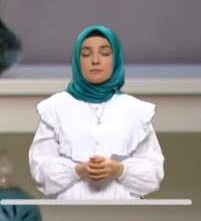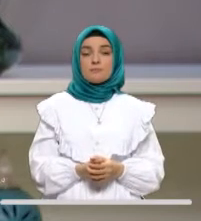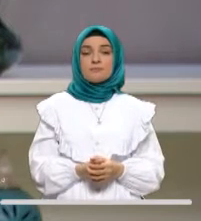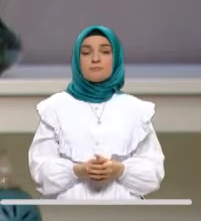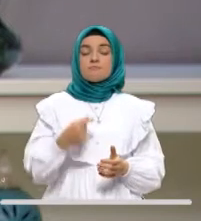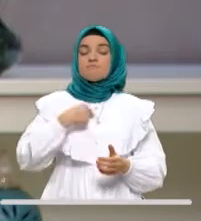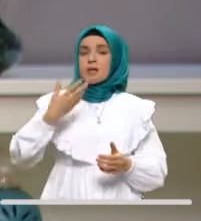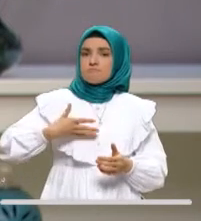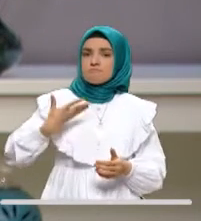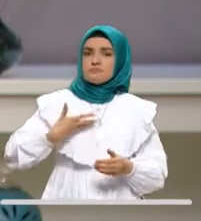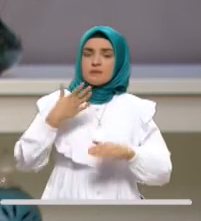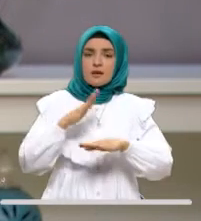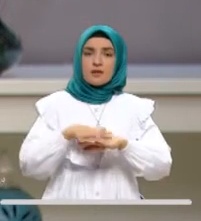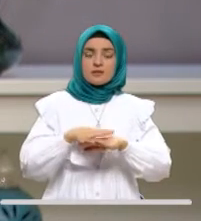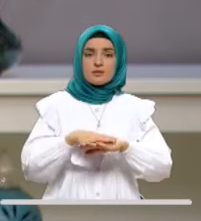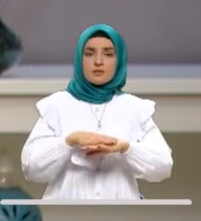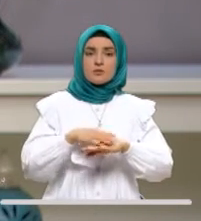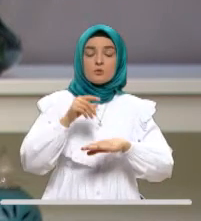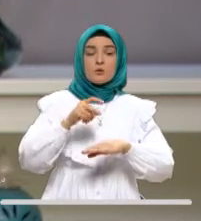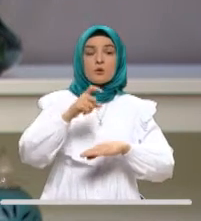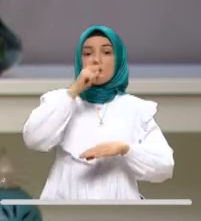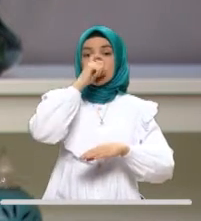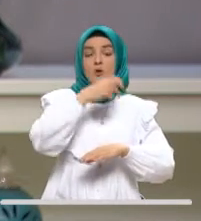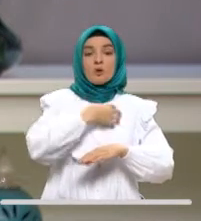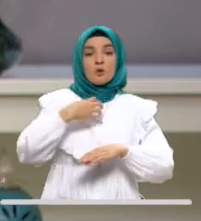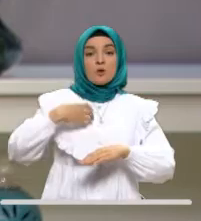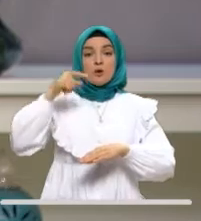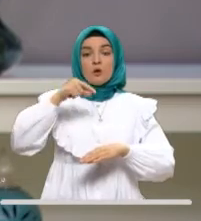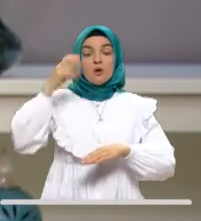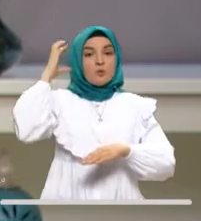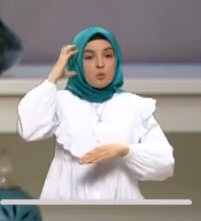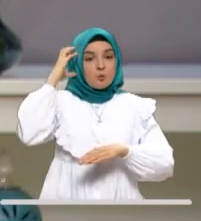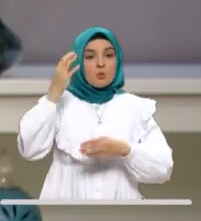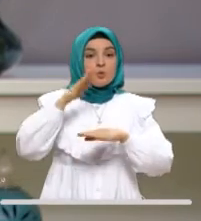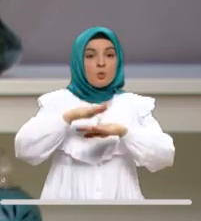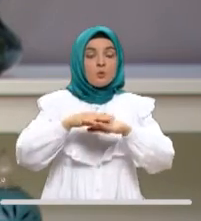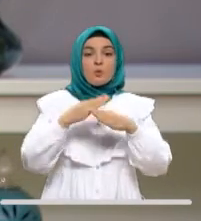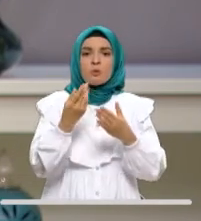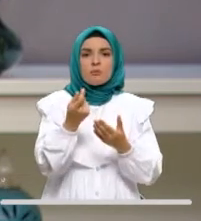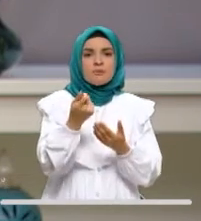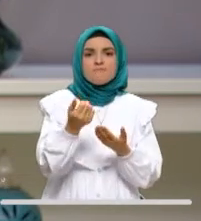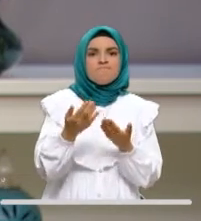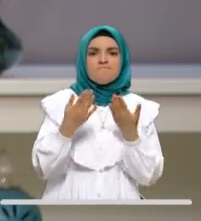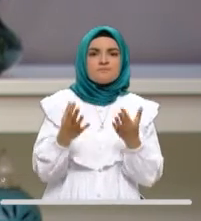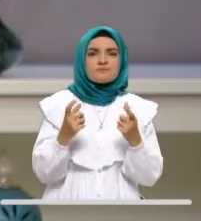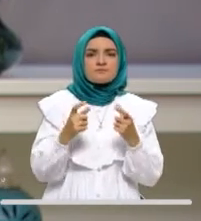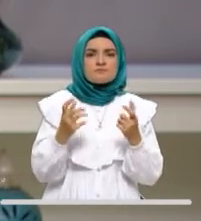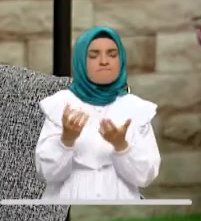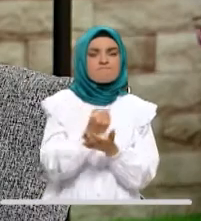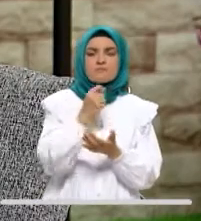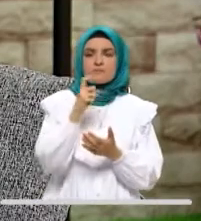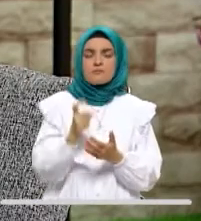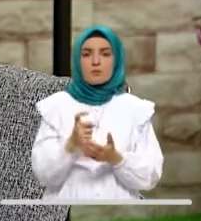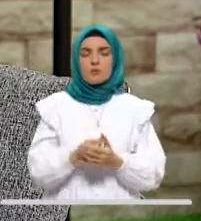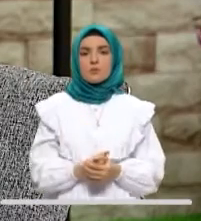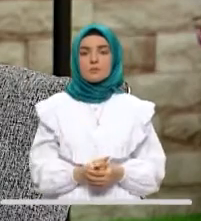Hanım. Padişah anaları bu vakfiyeleri yaparken gelirler daha çok nereden? Şimdi kendilerini